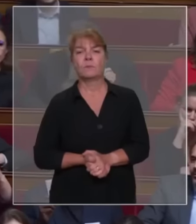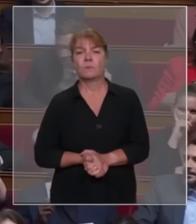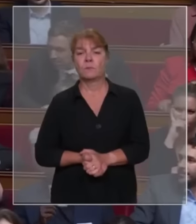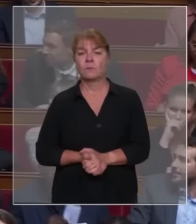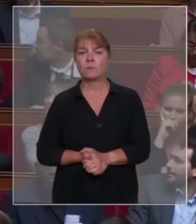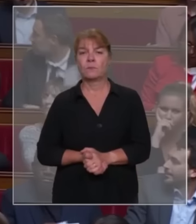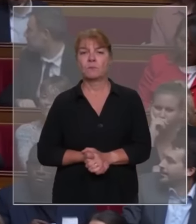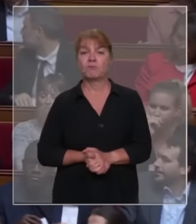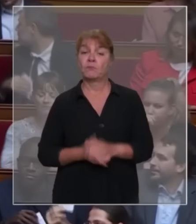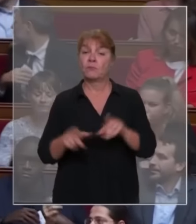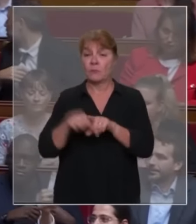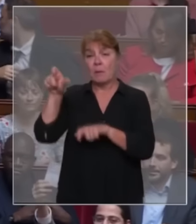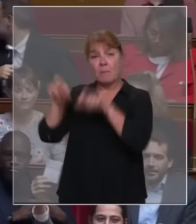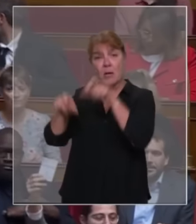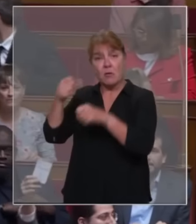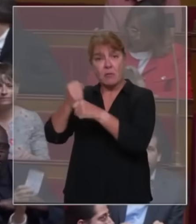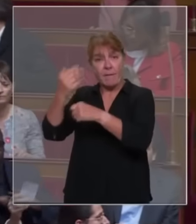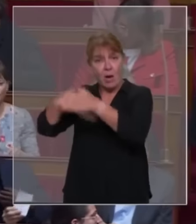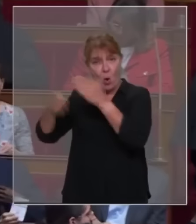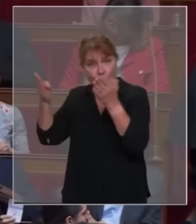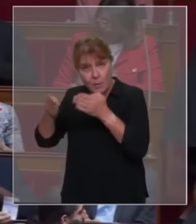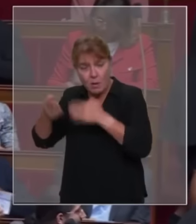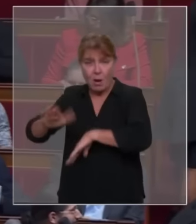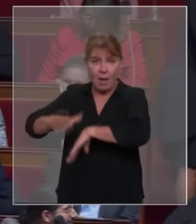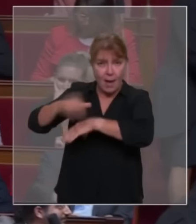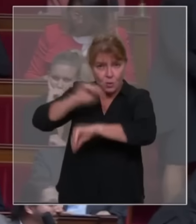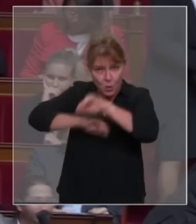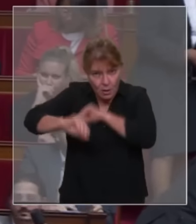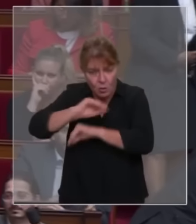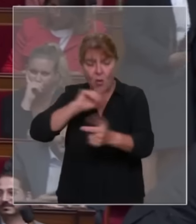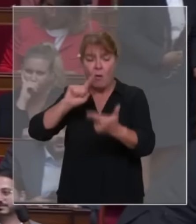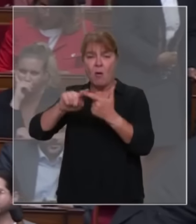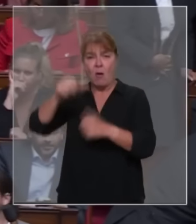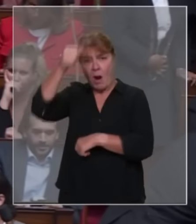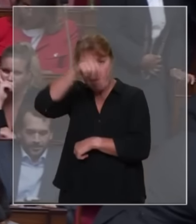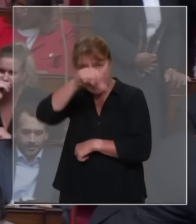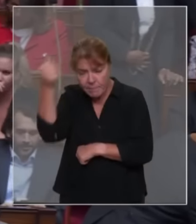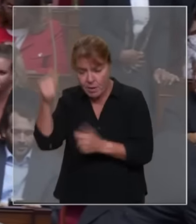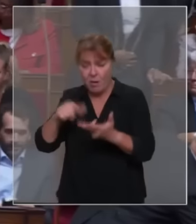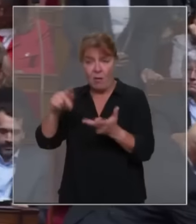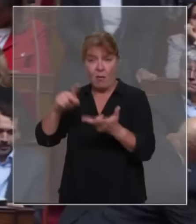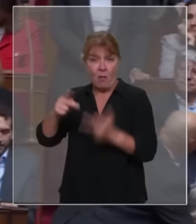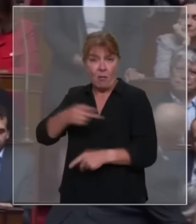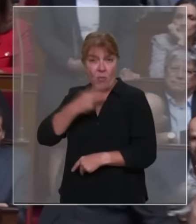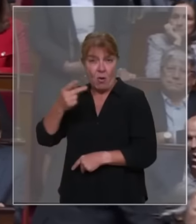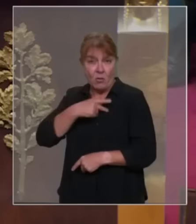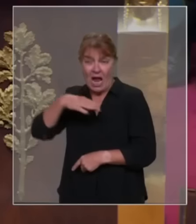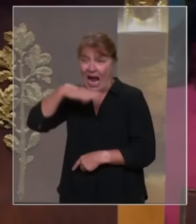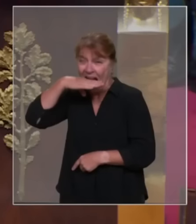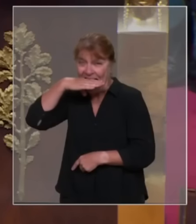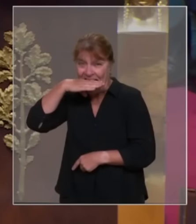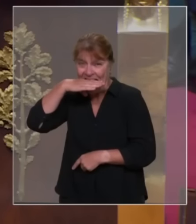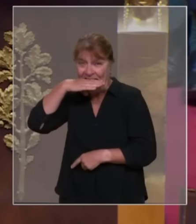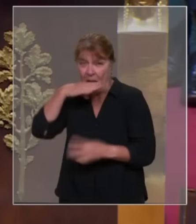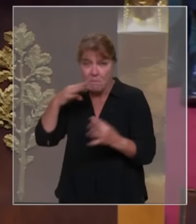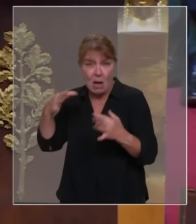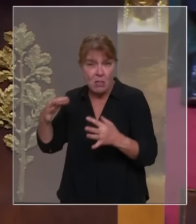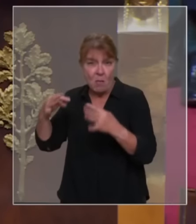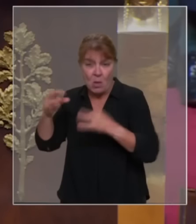Les aides-soignants, les infirmières, les médecins qui ont toujours moins de temps pour soigner toujours plus de